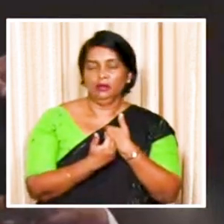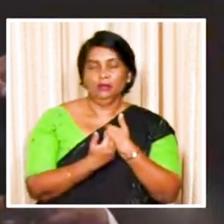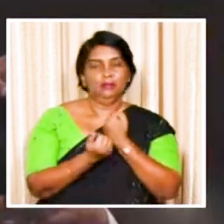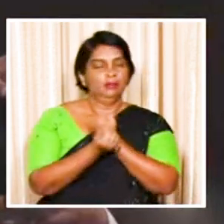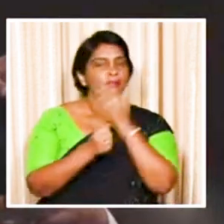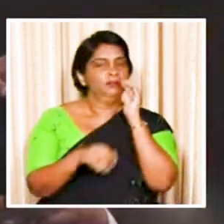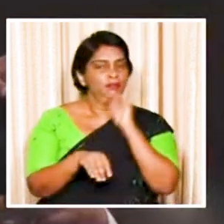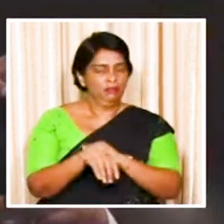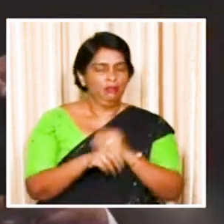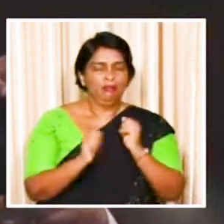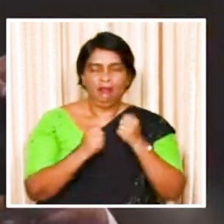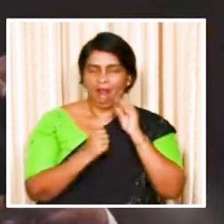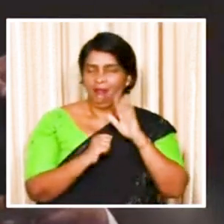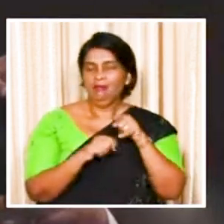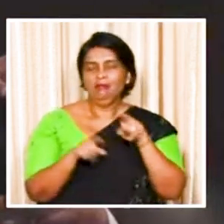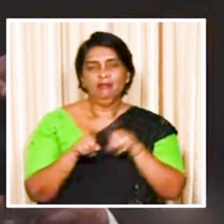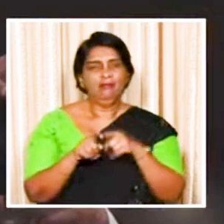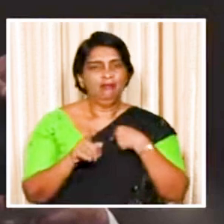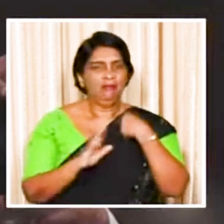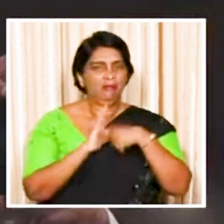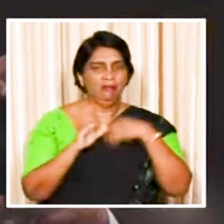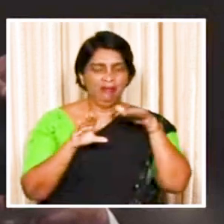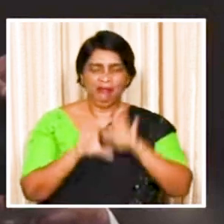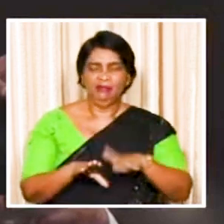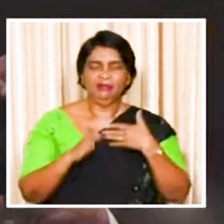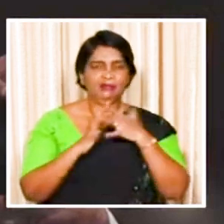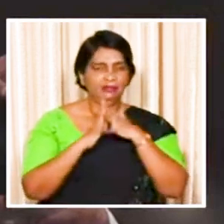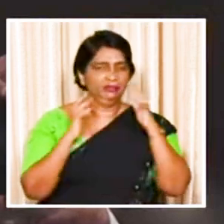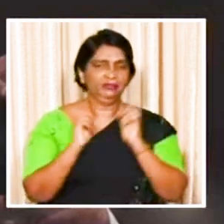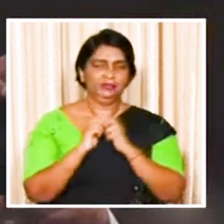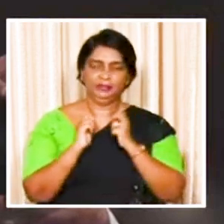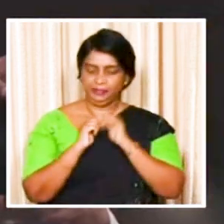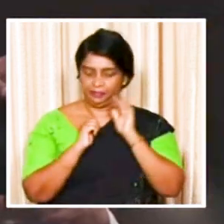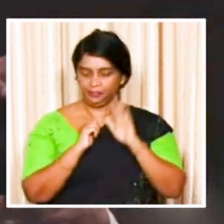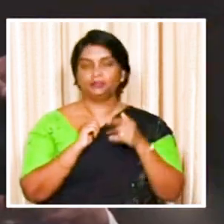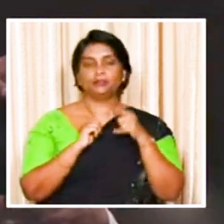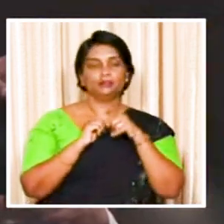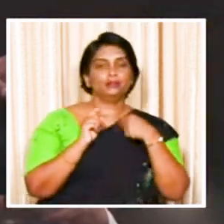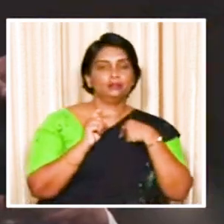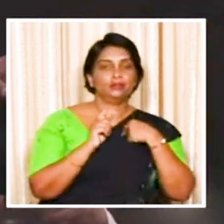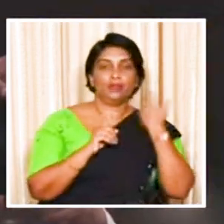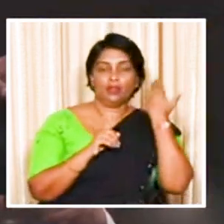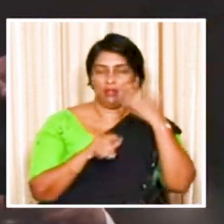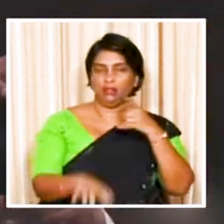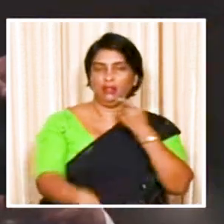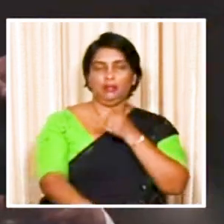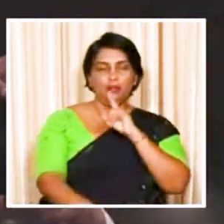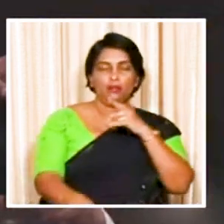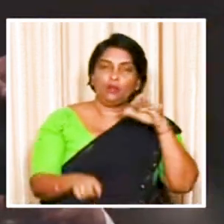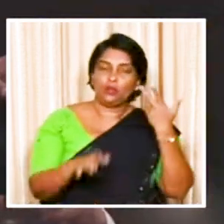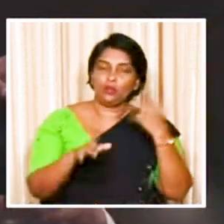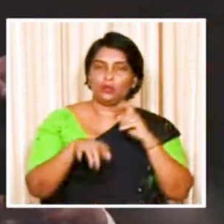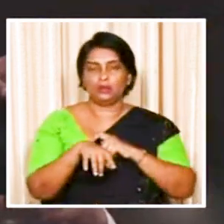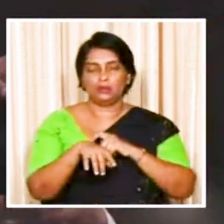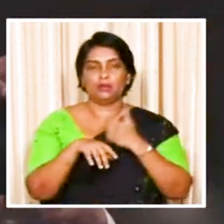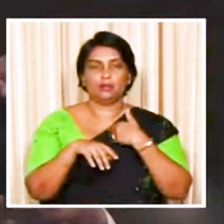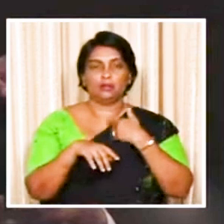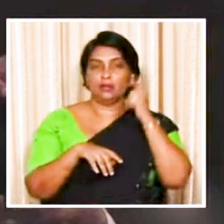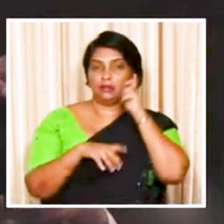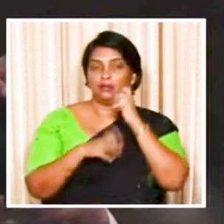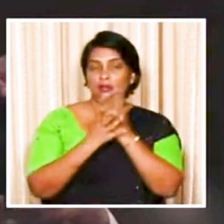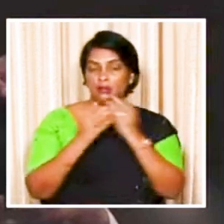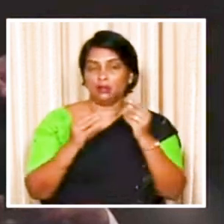நிலைமை ஏற்படுத்தப்பட்டுள்ளது. இச்சம்பவங்கள் விளைவித்த அச்சத்தோடு எந்நேரமும் பயங்கரவாத தடை சட்டத்தின் கீழ் நான் கைது செய்யப்படலாம்